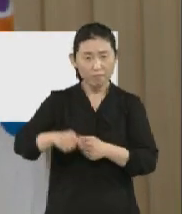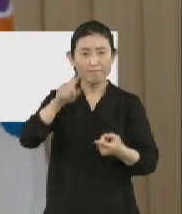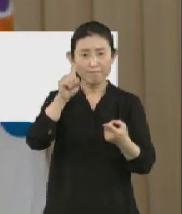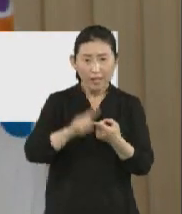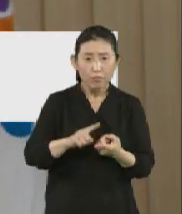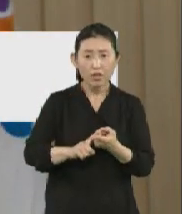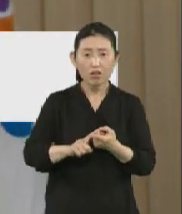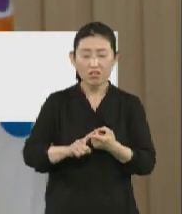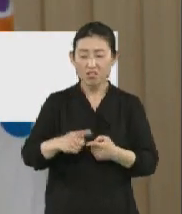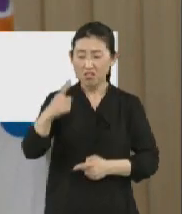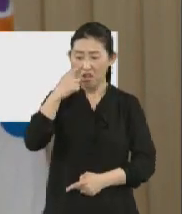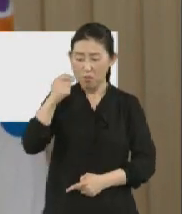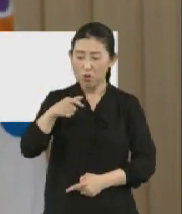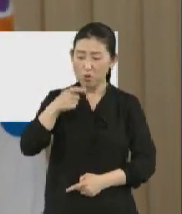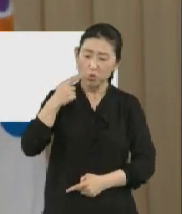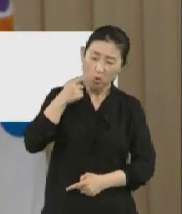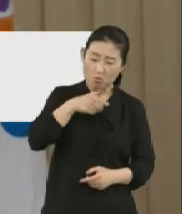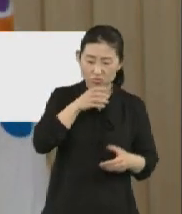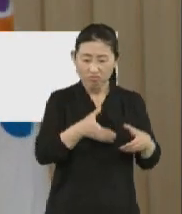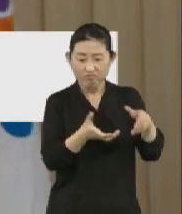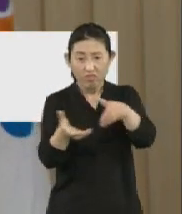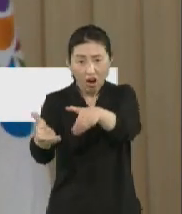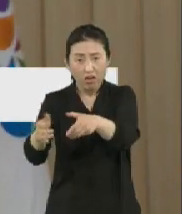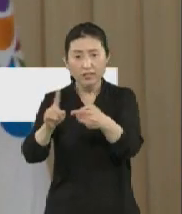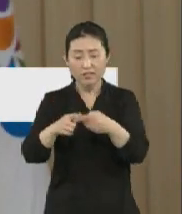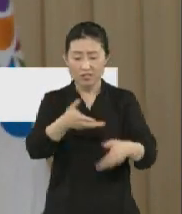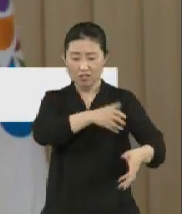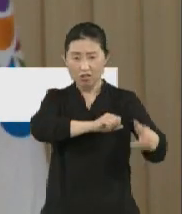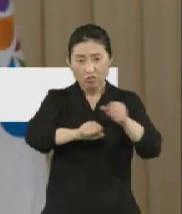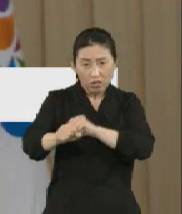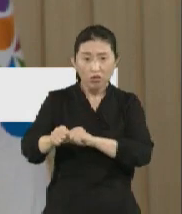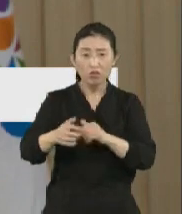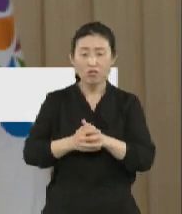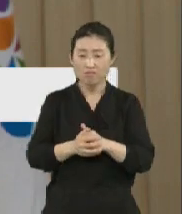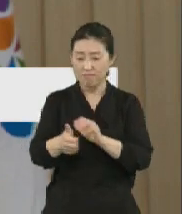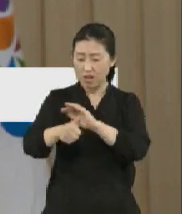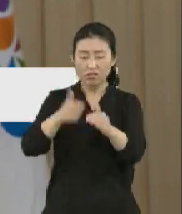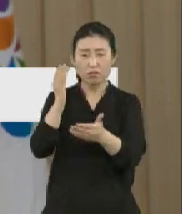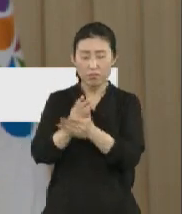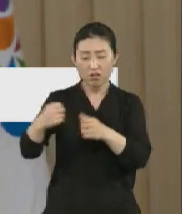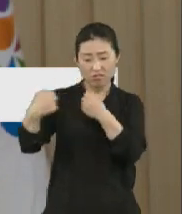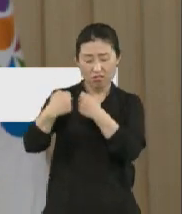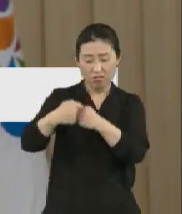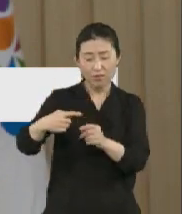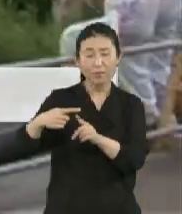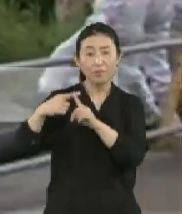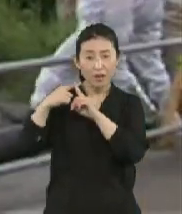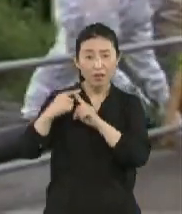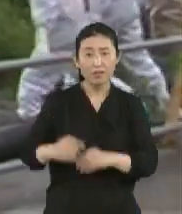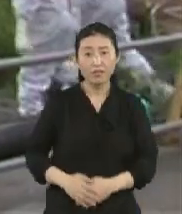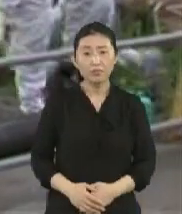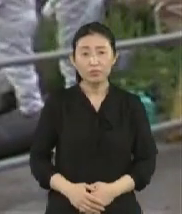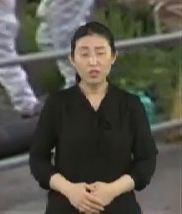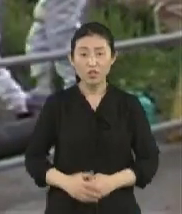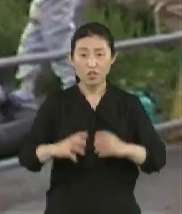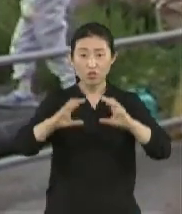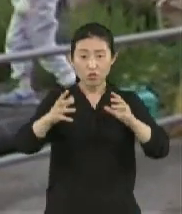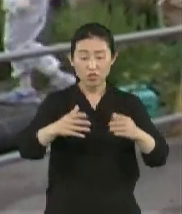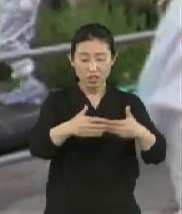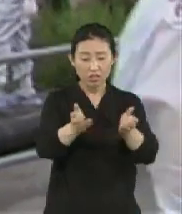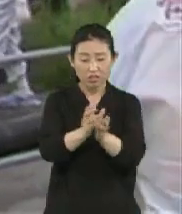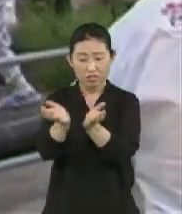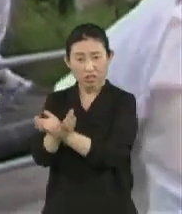후예답게 일본의 방사능 외란에 대해서는 적극 맞서서 물러서지 않고 싸울 각오입니다. 국제기구를